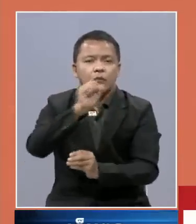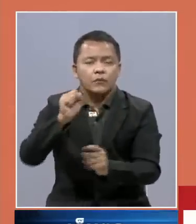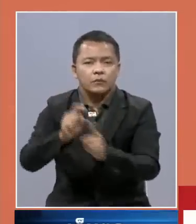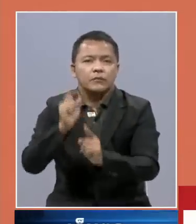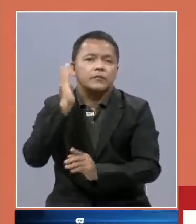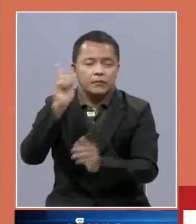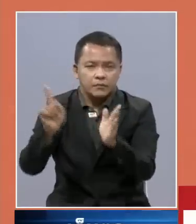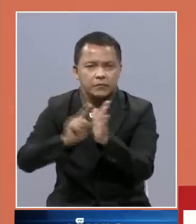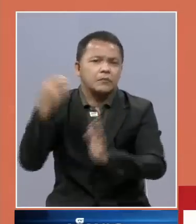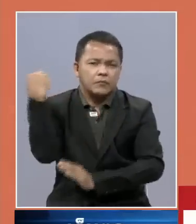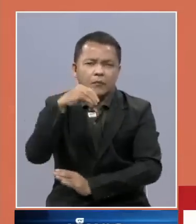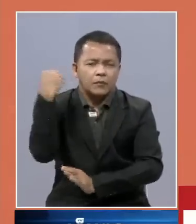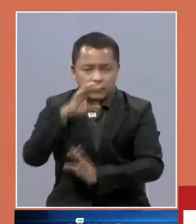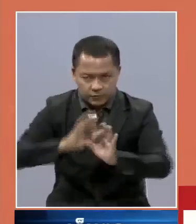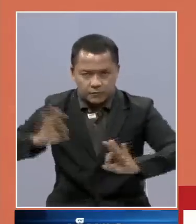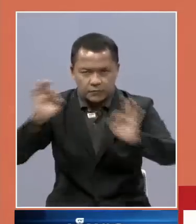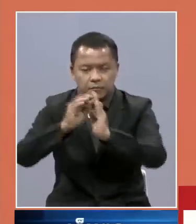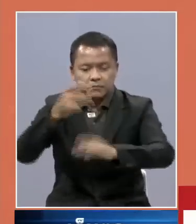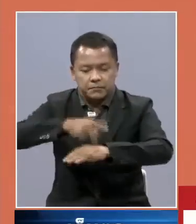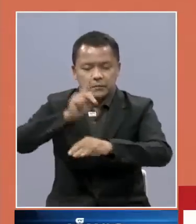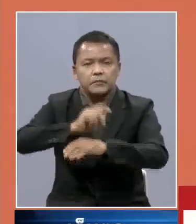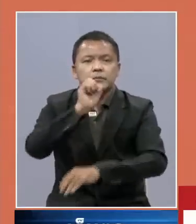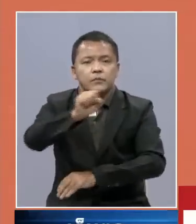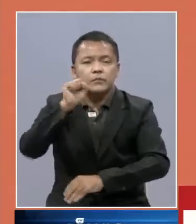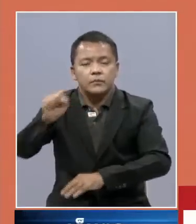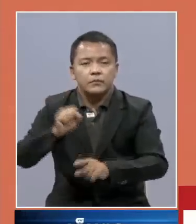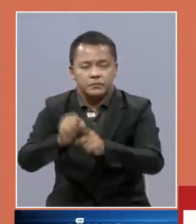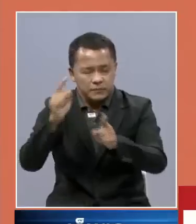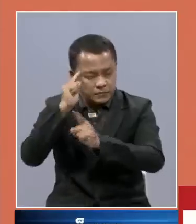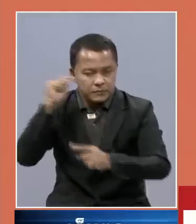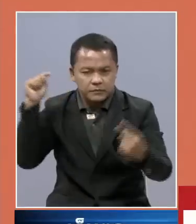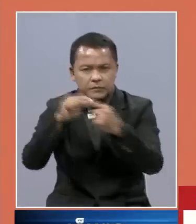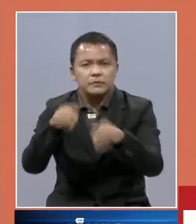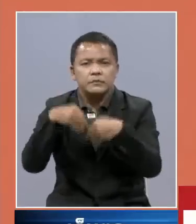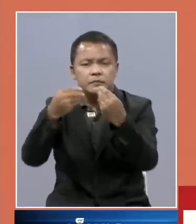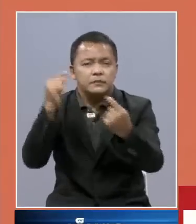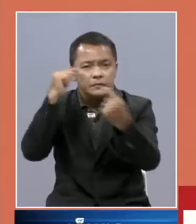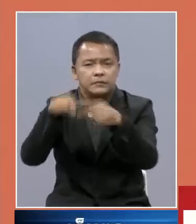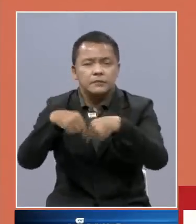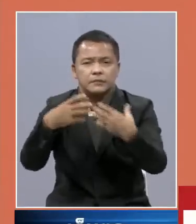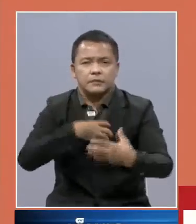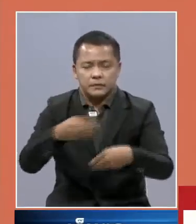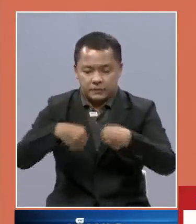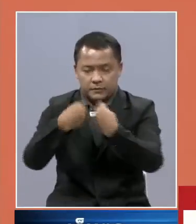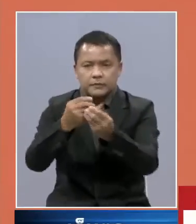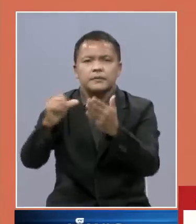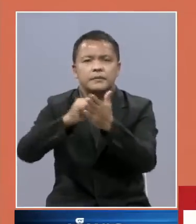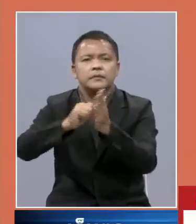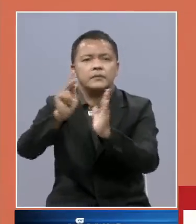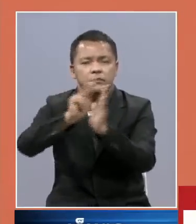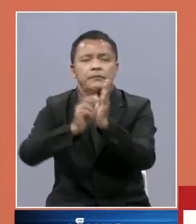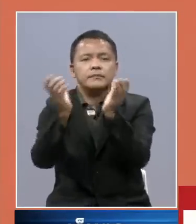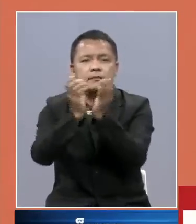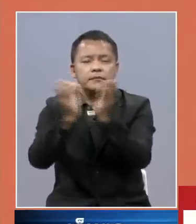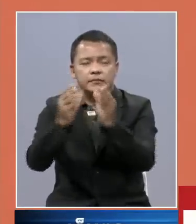อีกหลายครั้งนะคะจำเป็นที่จะต้องมีประธานรัฐสภาที่มีเจตจำนงที่แน่วแน่อยากที่จะให้มีการแก้ไขรัฐธรรมนูญ